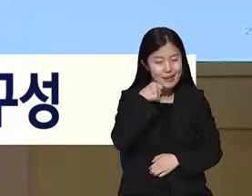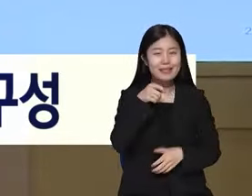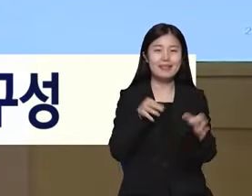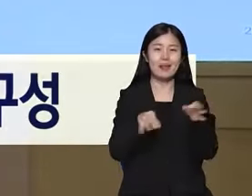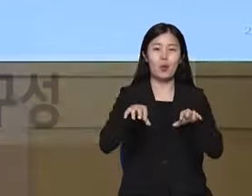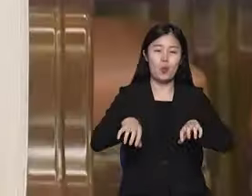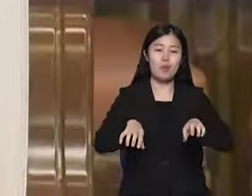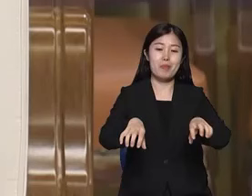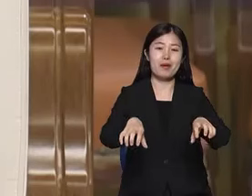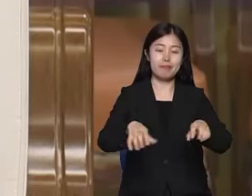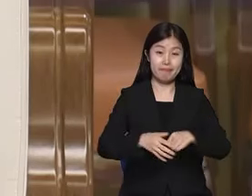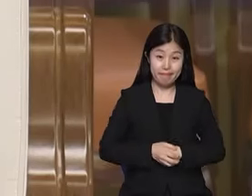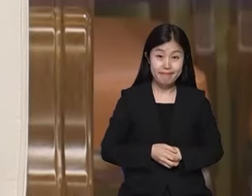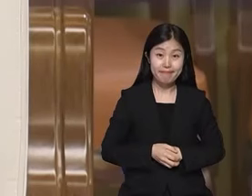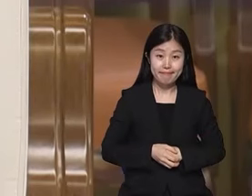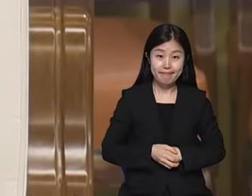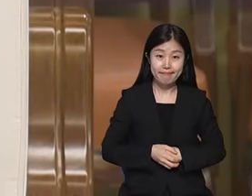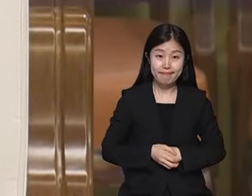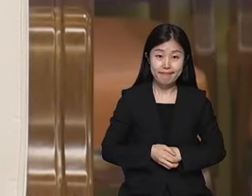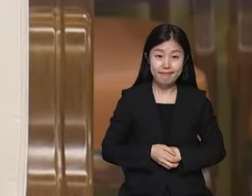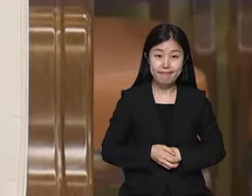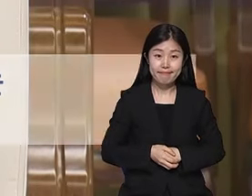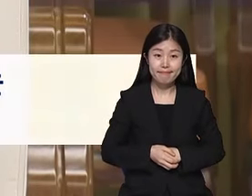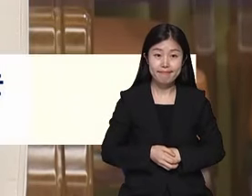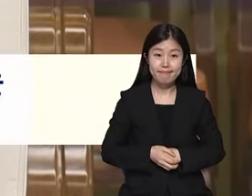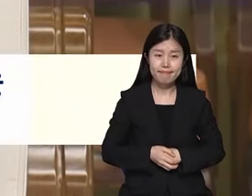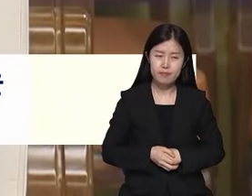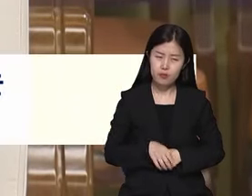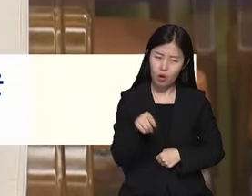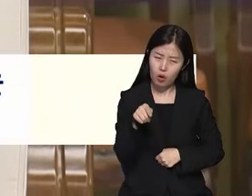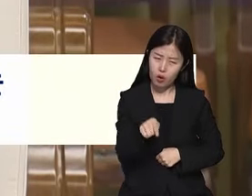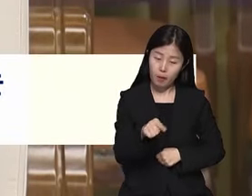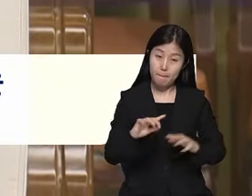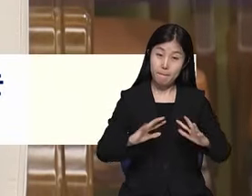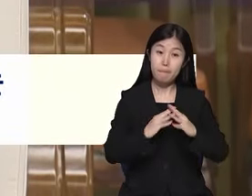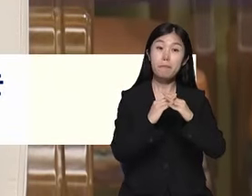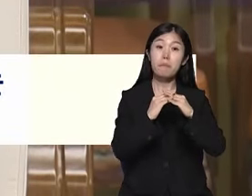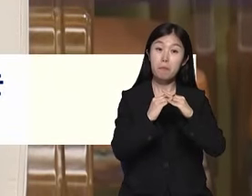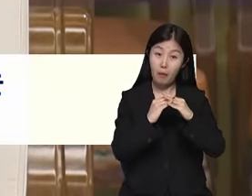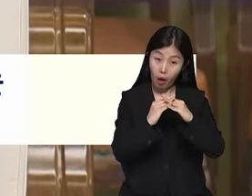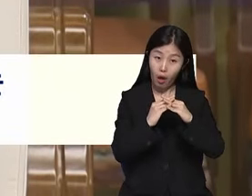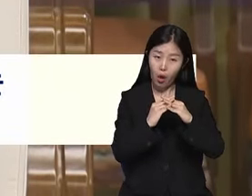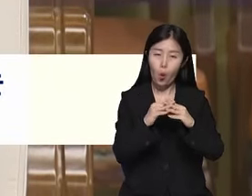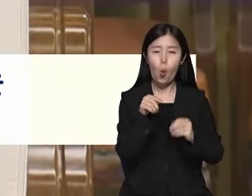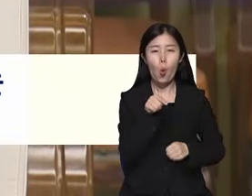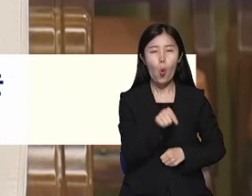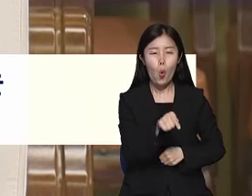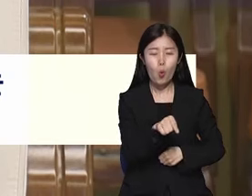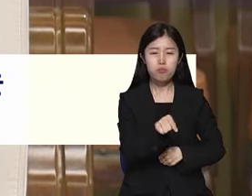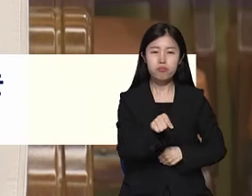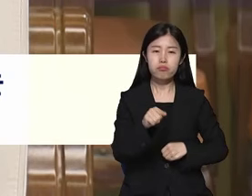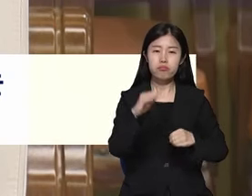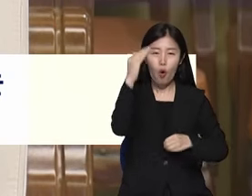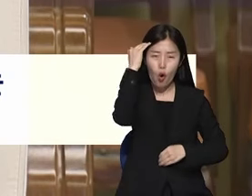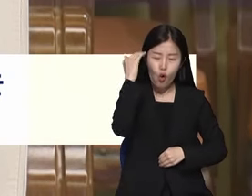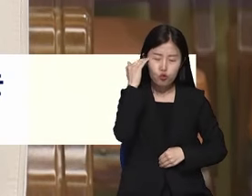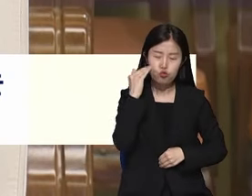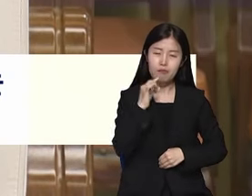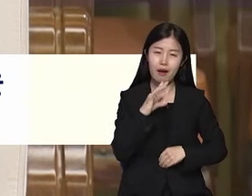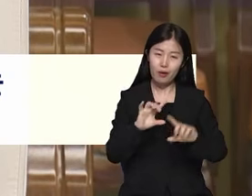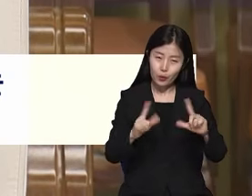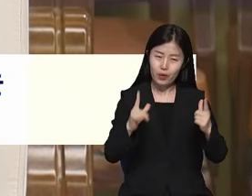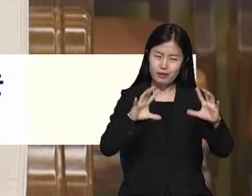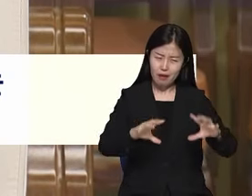들어섭니다. 완성시에는 아마 국내는 물론 세계적으로 유례를 찾아볼 수 없는